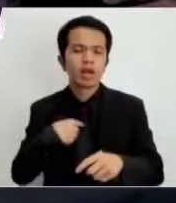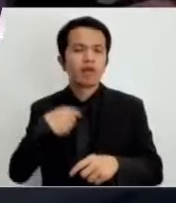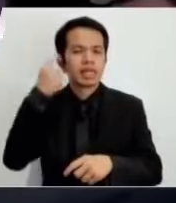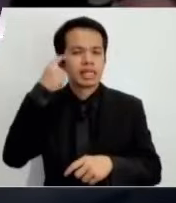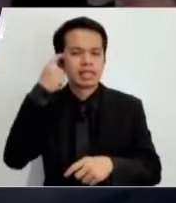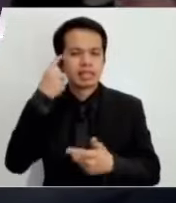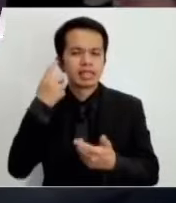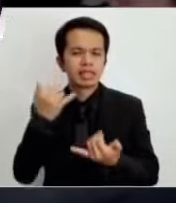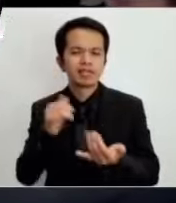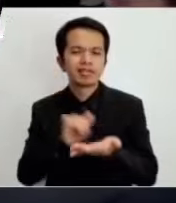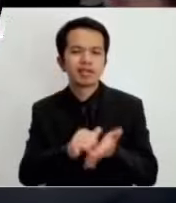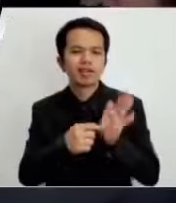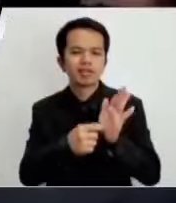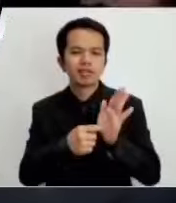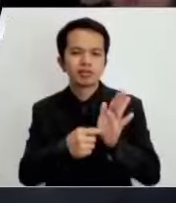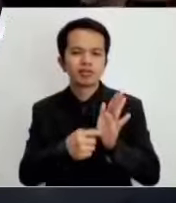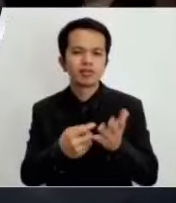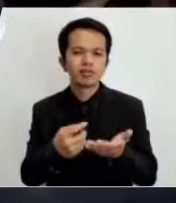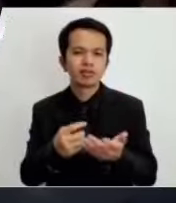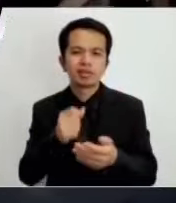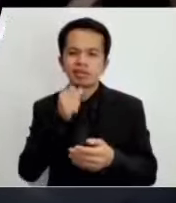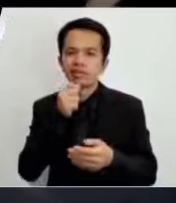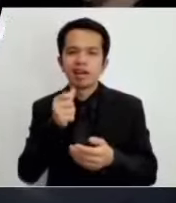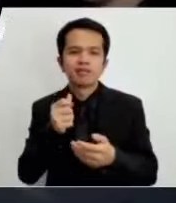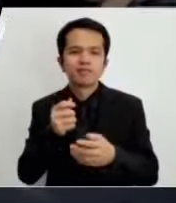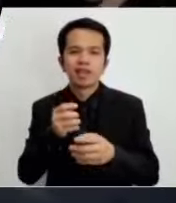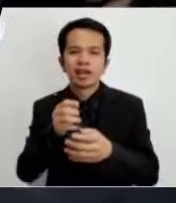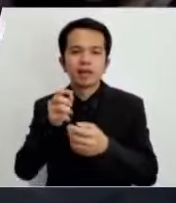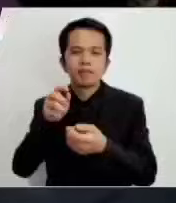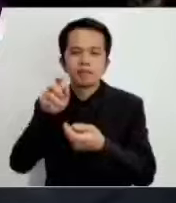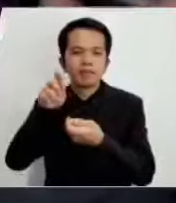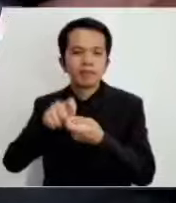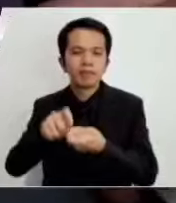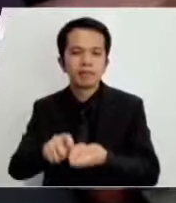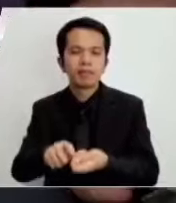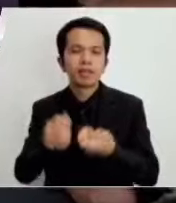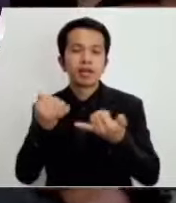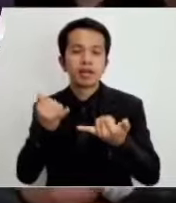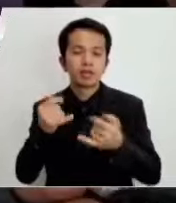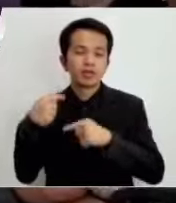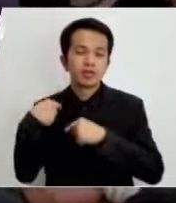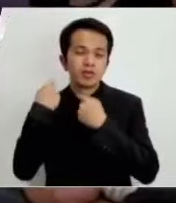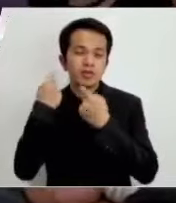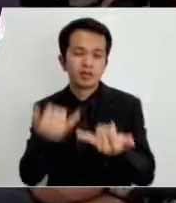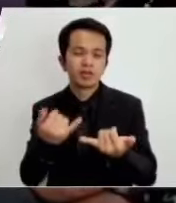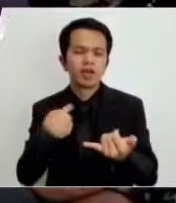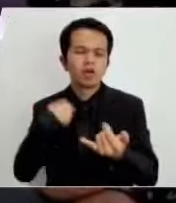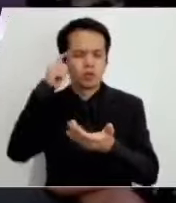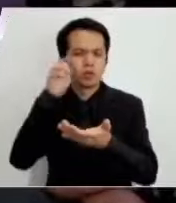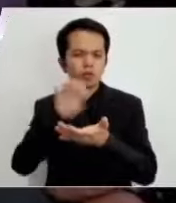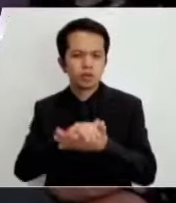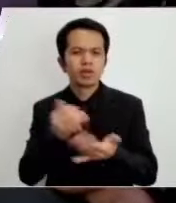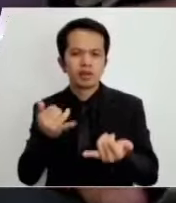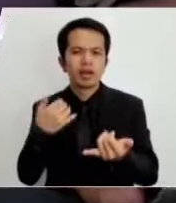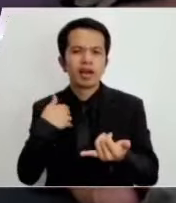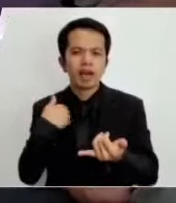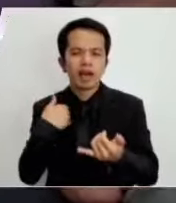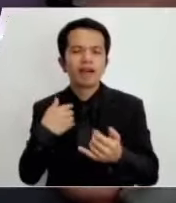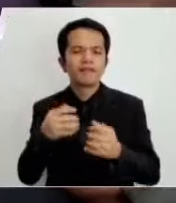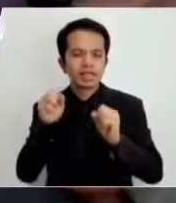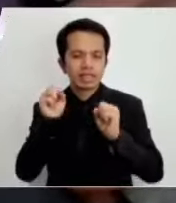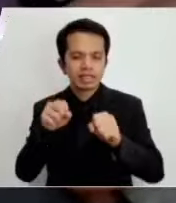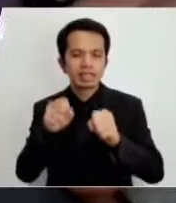na hindi yan accurate. And hanggang ngayong araw, I believe meron pa rin kaming fighting chance makabuo ng at